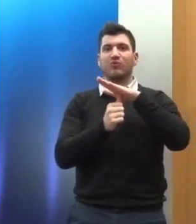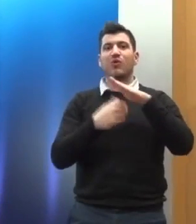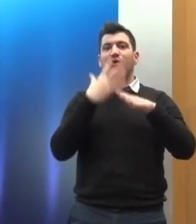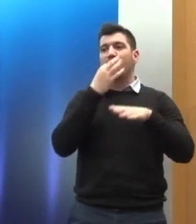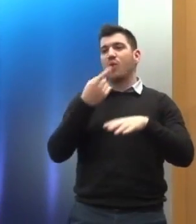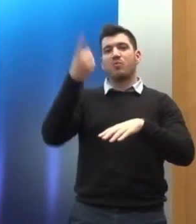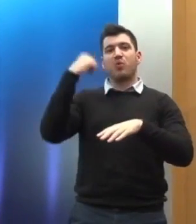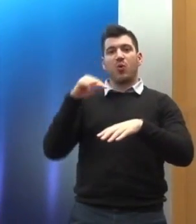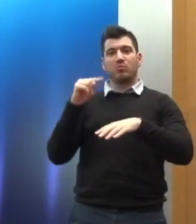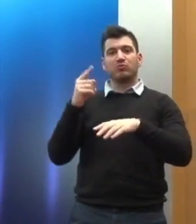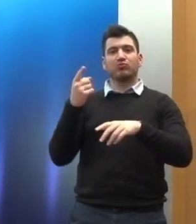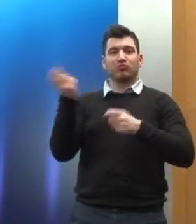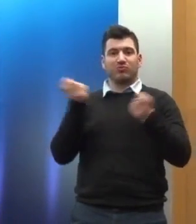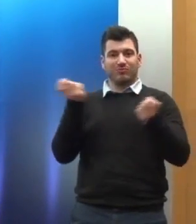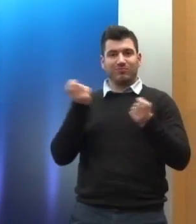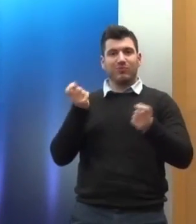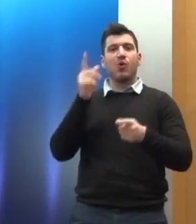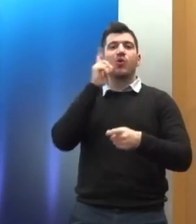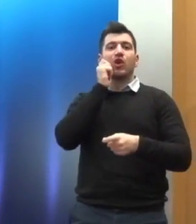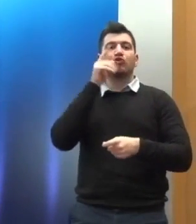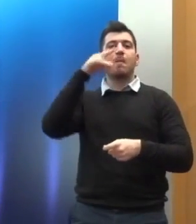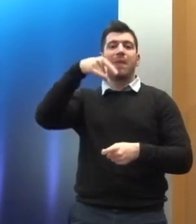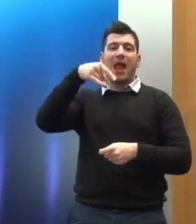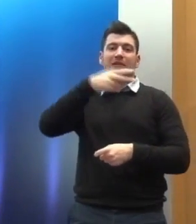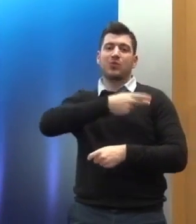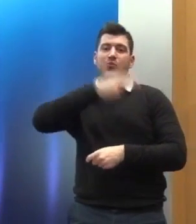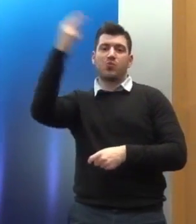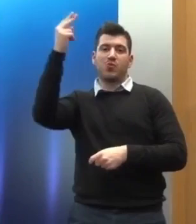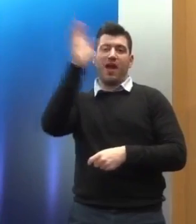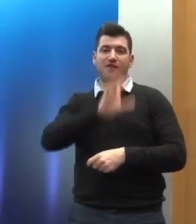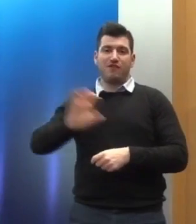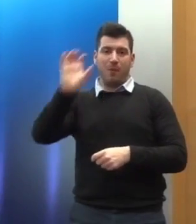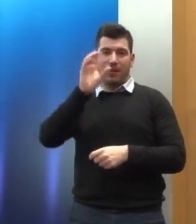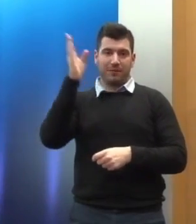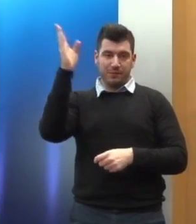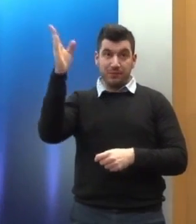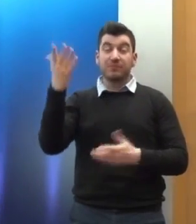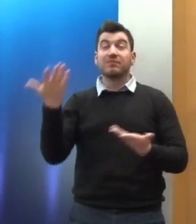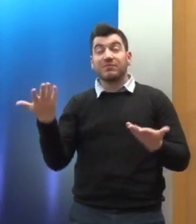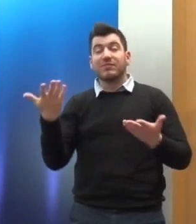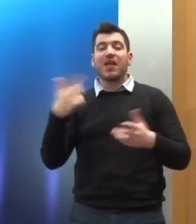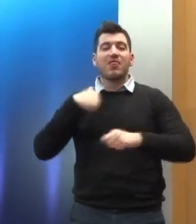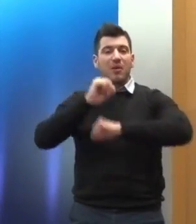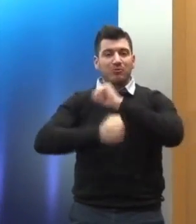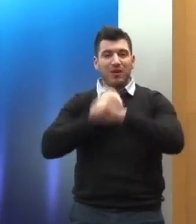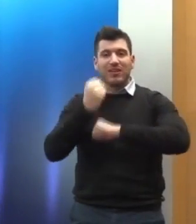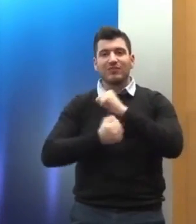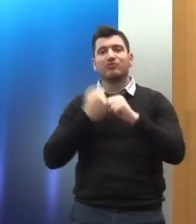της Ευρώπης, τον καθηγητή, τον κύριο Περάκη, θα προσπαθήσω, τέλος πάντων, να ανταπεξέλθω σε αυτό το τόσο δύσκολο